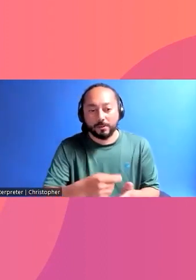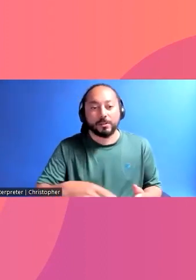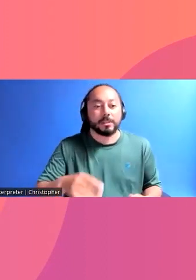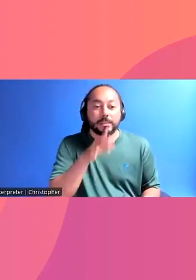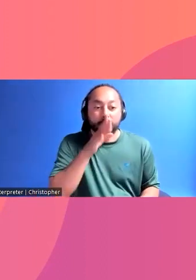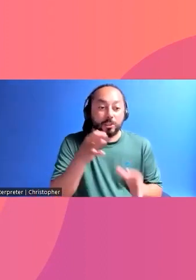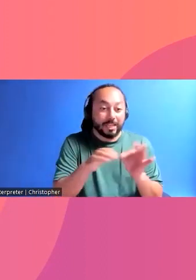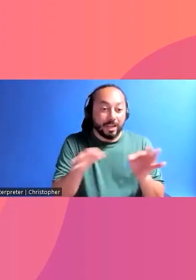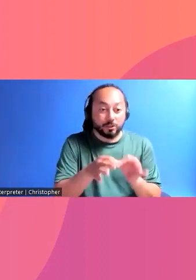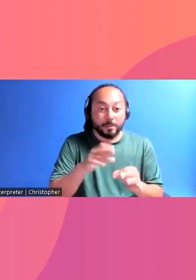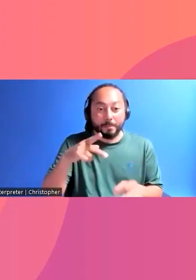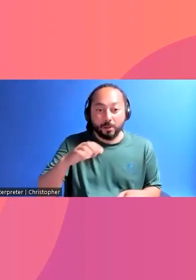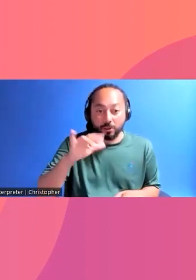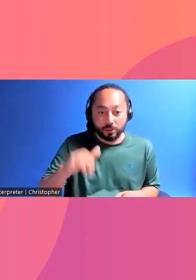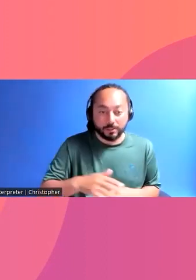physiothérapie,